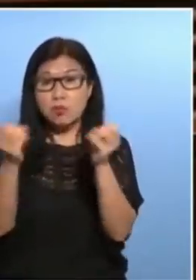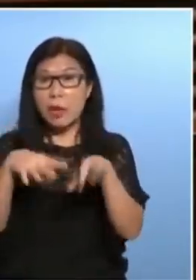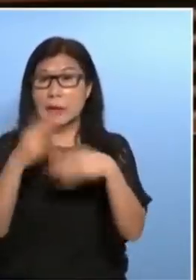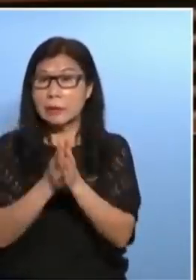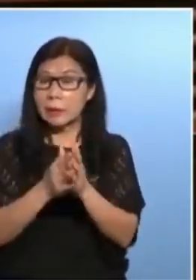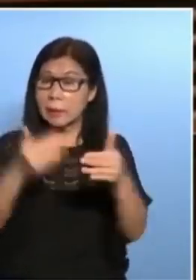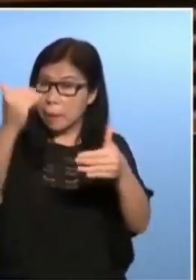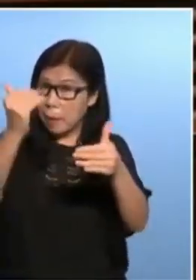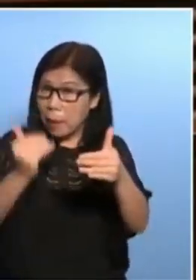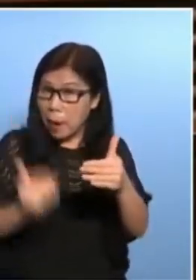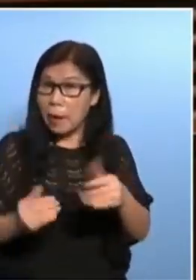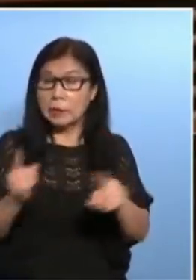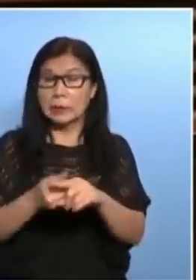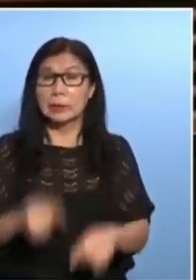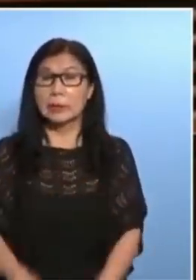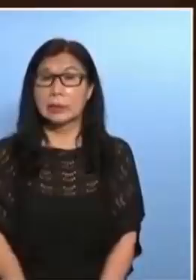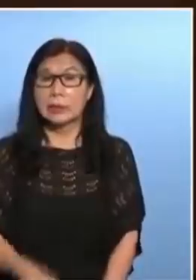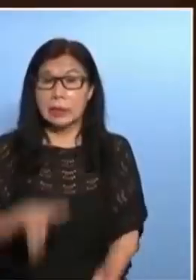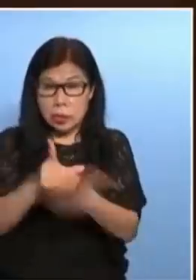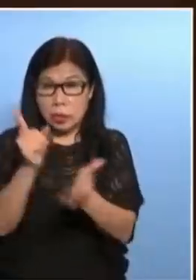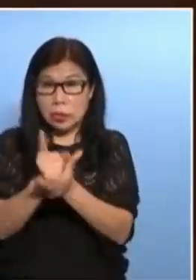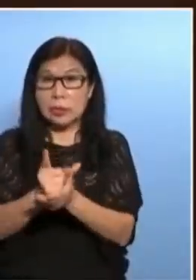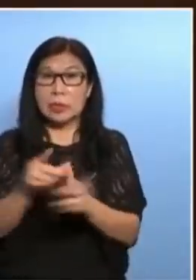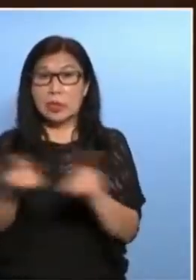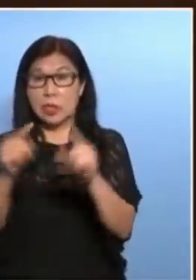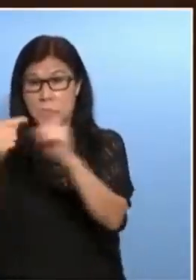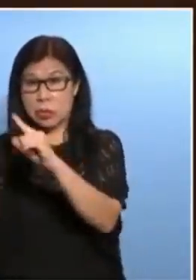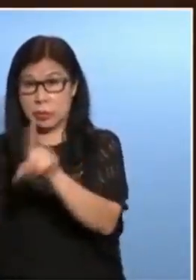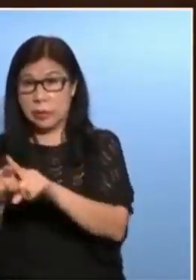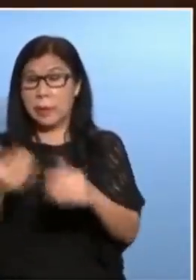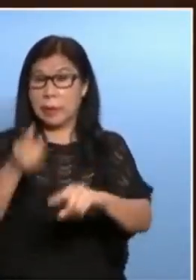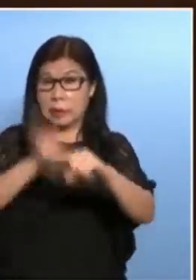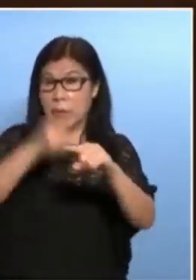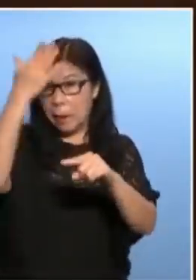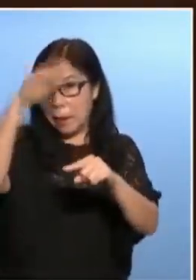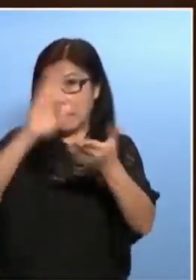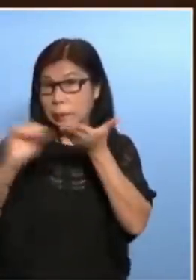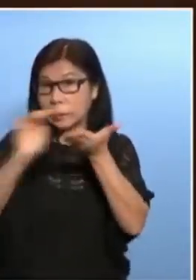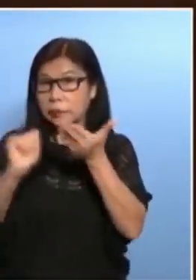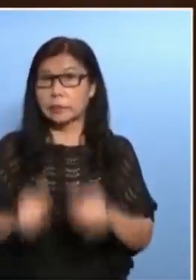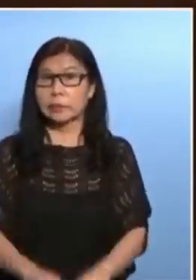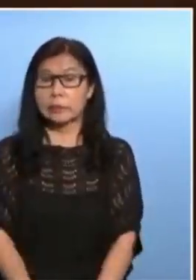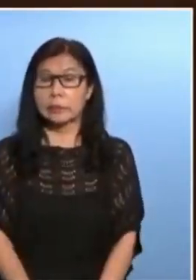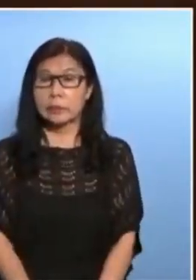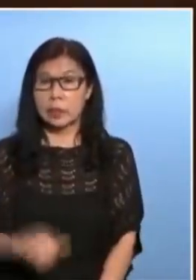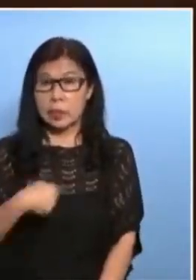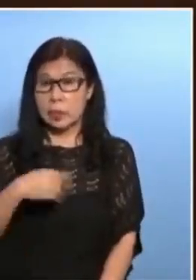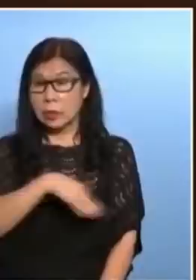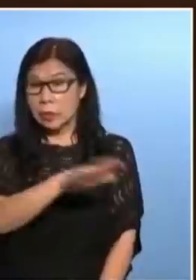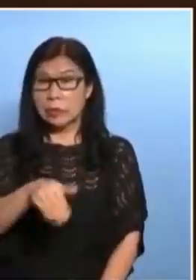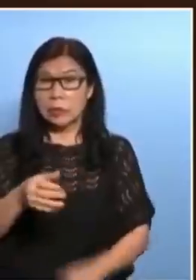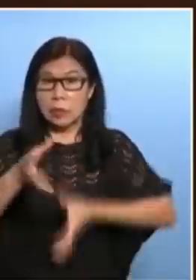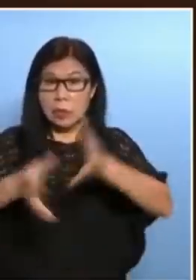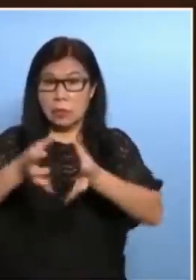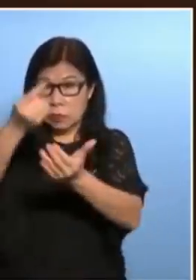鋪排的啦。不過當然 你是一個專業的人士，你亦都明白 我哋嘅議事